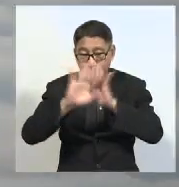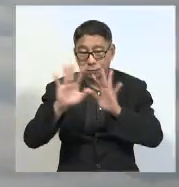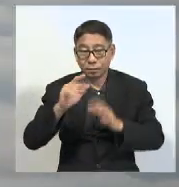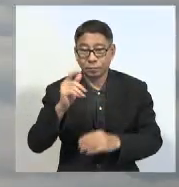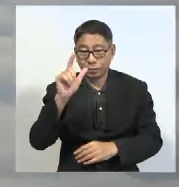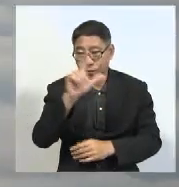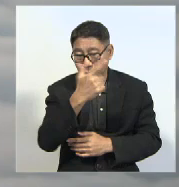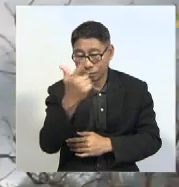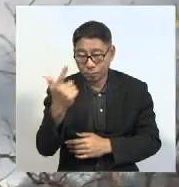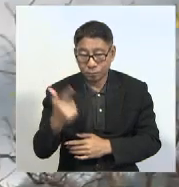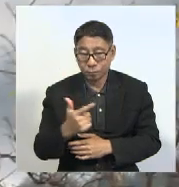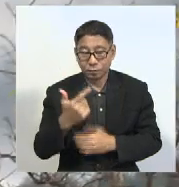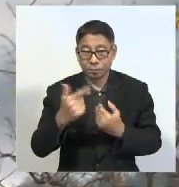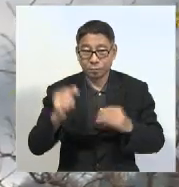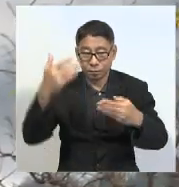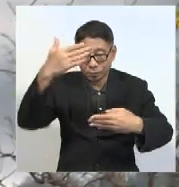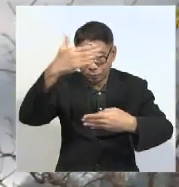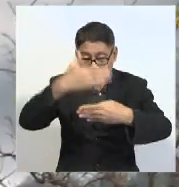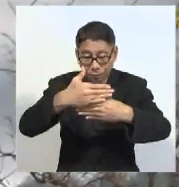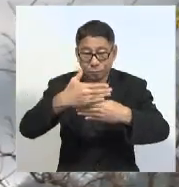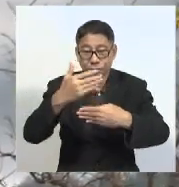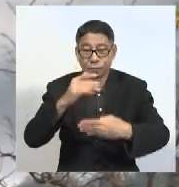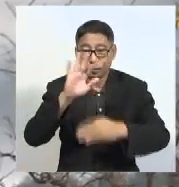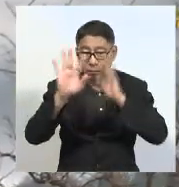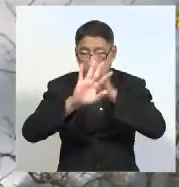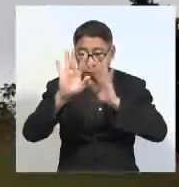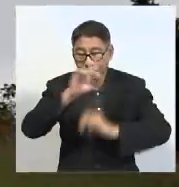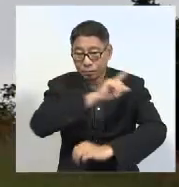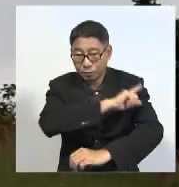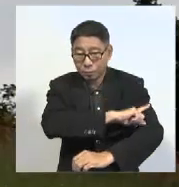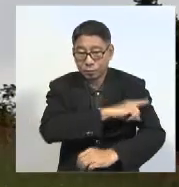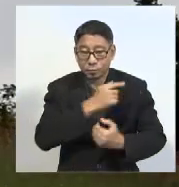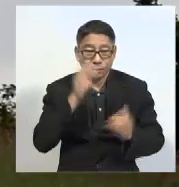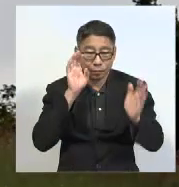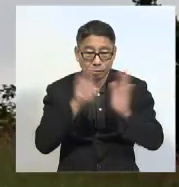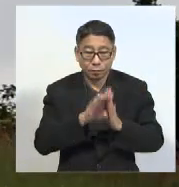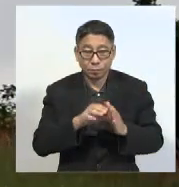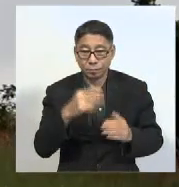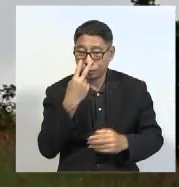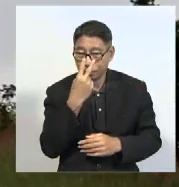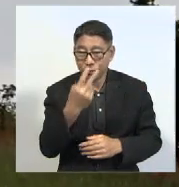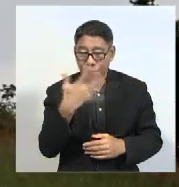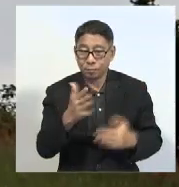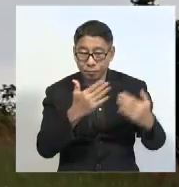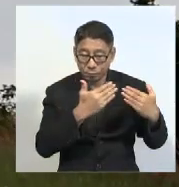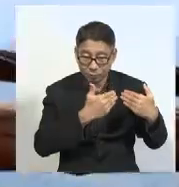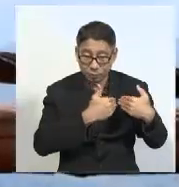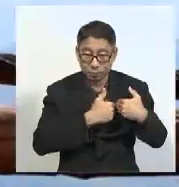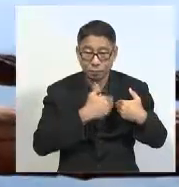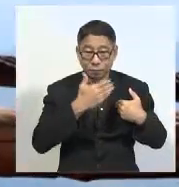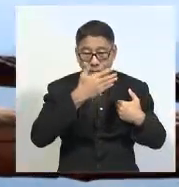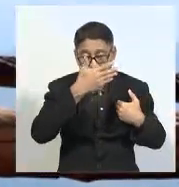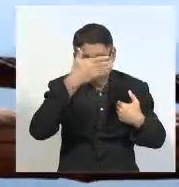องอล่ามของดวงอาทิตย์ตัดกับทะเลหมอกสีขาวที่ลอยอยู่เต็มท้องฟ้าเป็นภาพที่ใครได้เห็นแล้วต่างก็ประทับใจไ